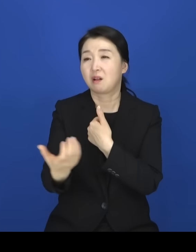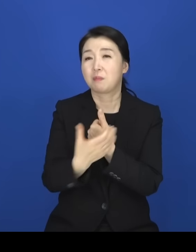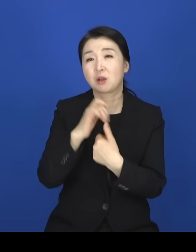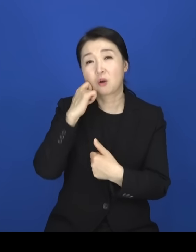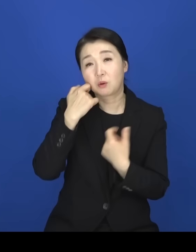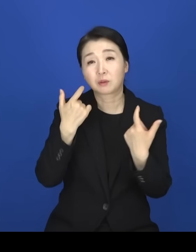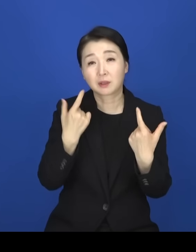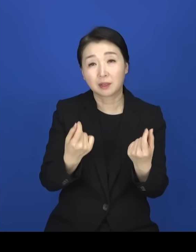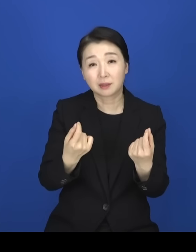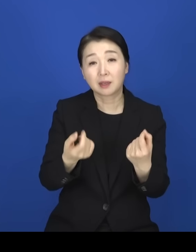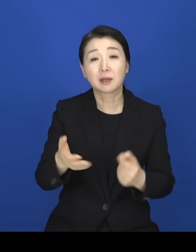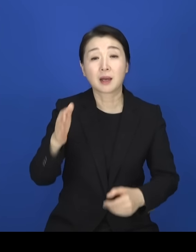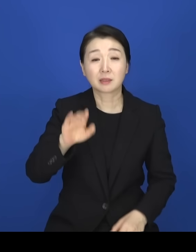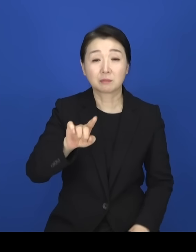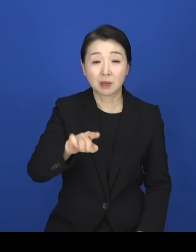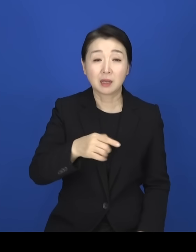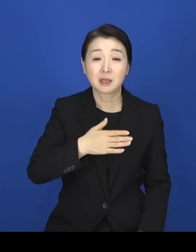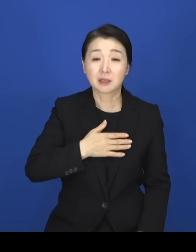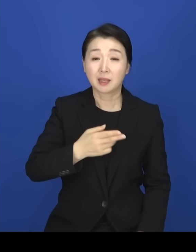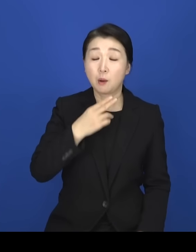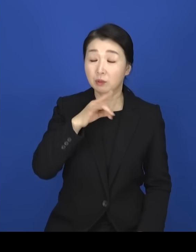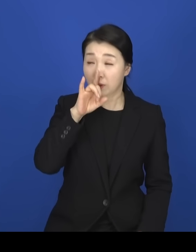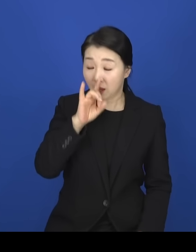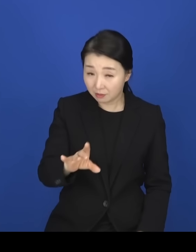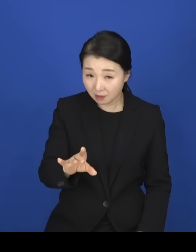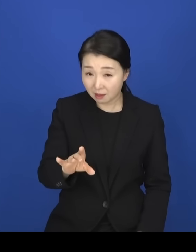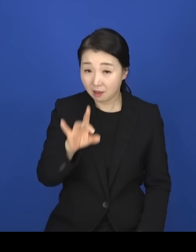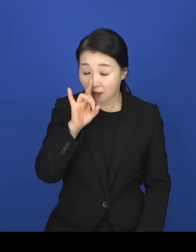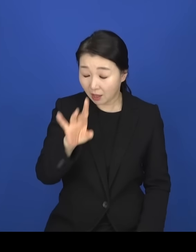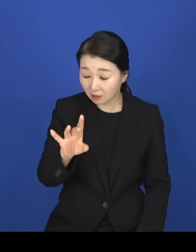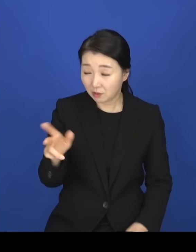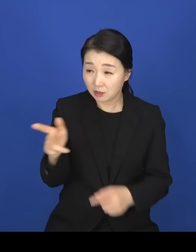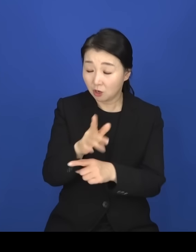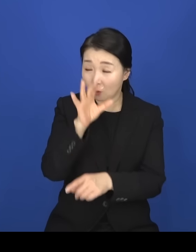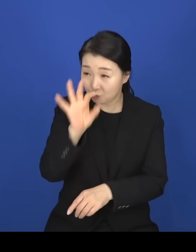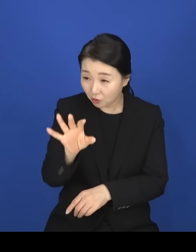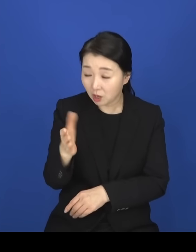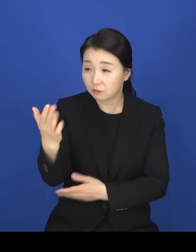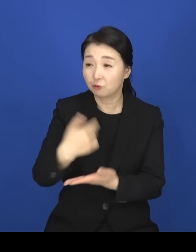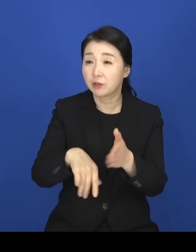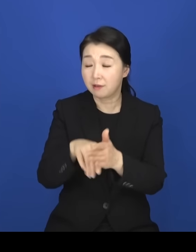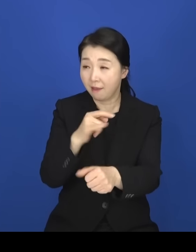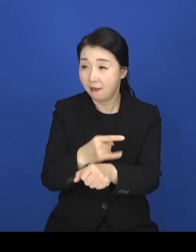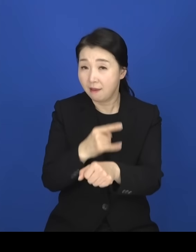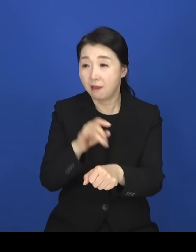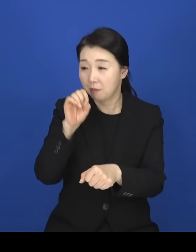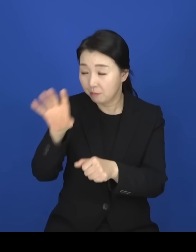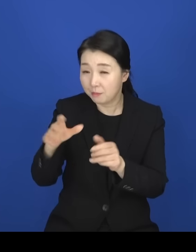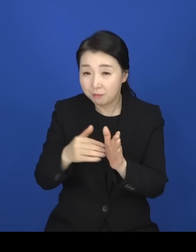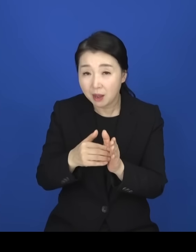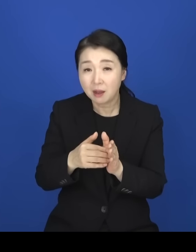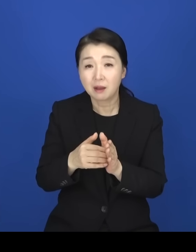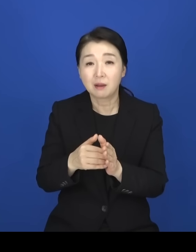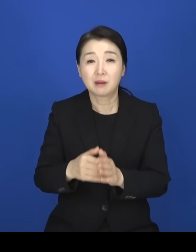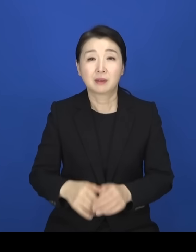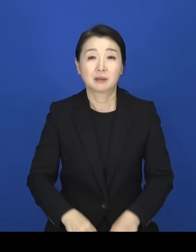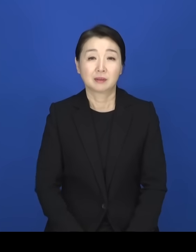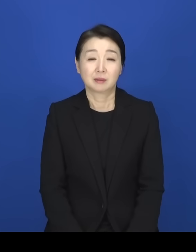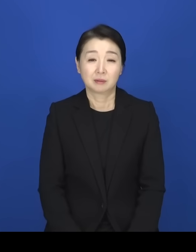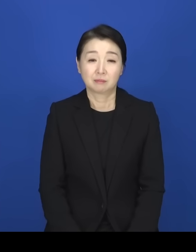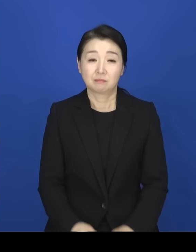마음이. 하지만 이게 나 없으면 안 된다. 이 촬영이 안 돌아간다. 그럼 내가 당신을 위해서 할게요. 라고 하니까